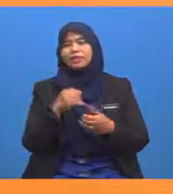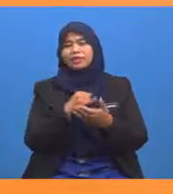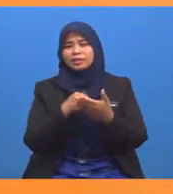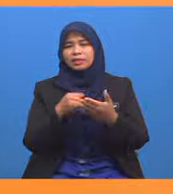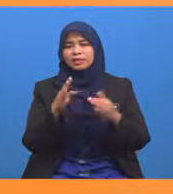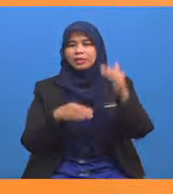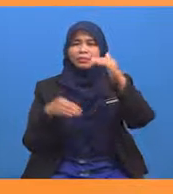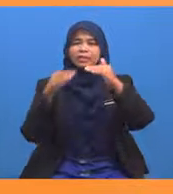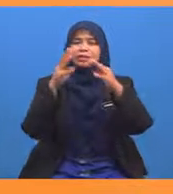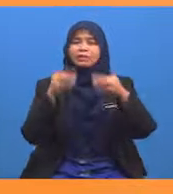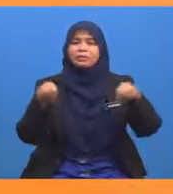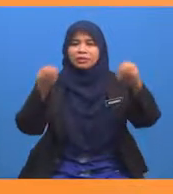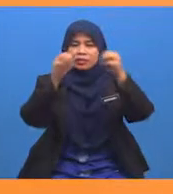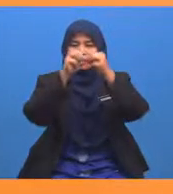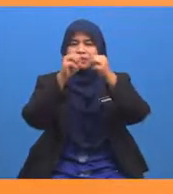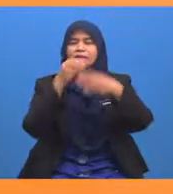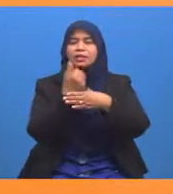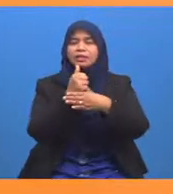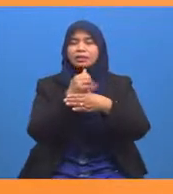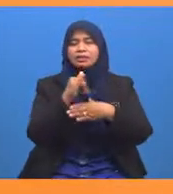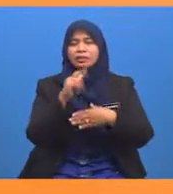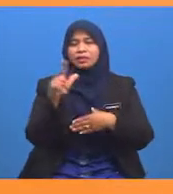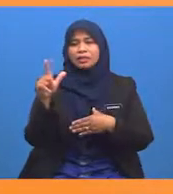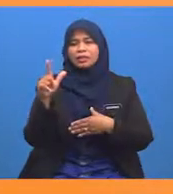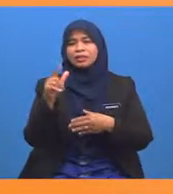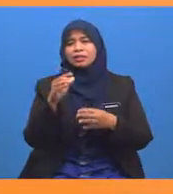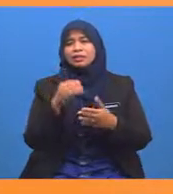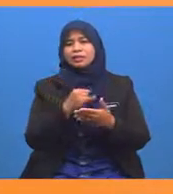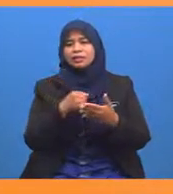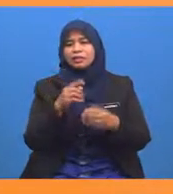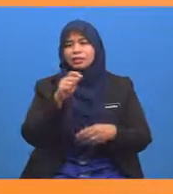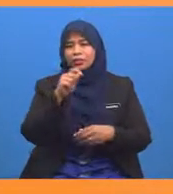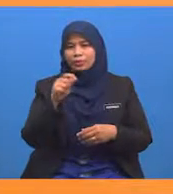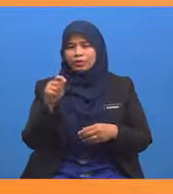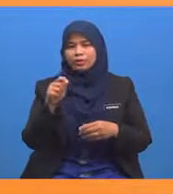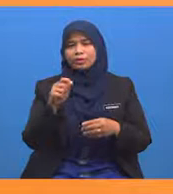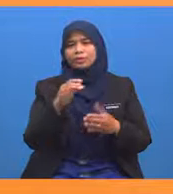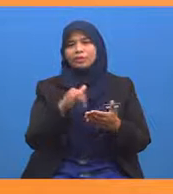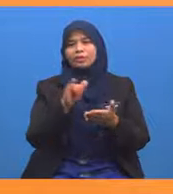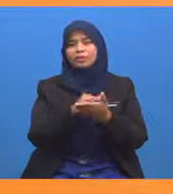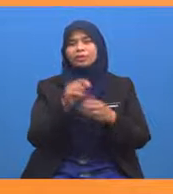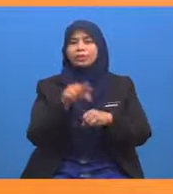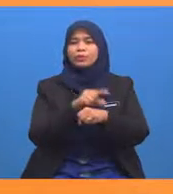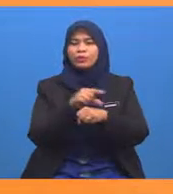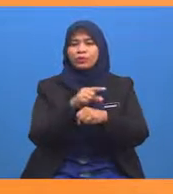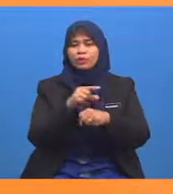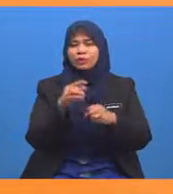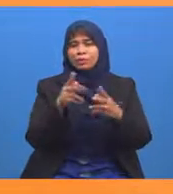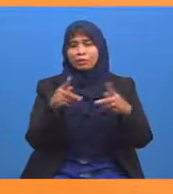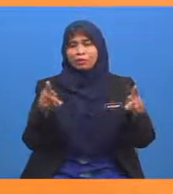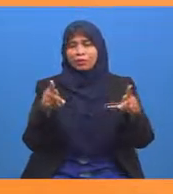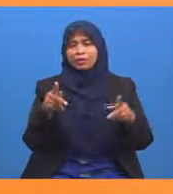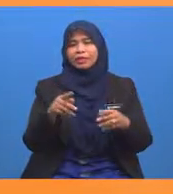bina masjid. Antaranya ialah seni tulis, iaitu dengan menggunakan